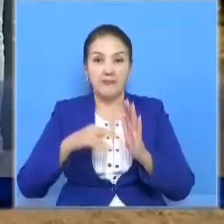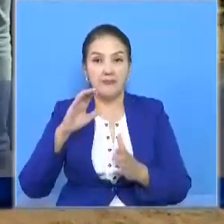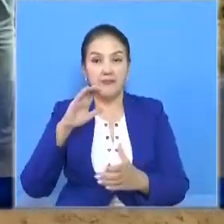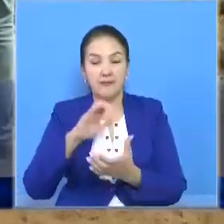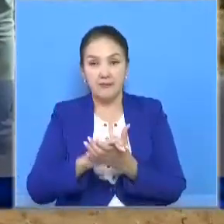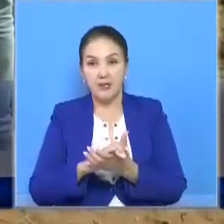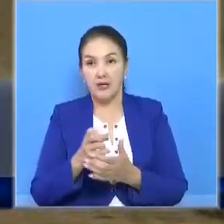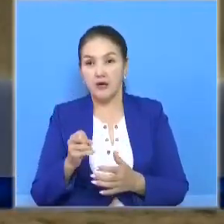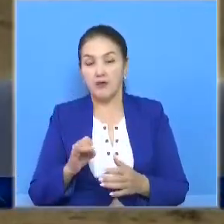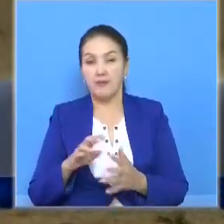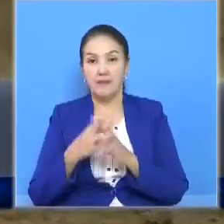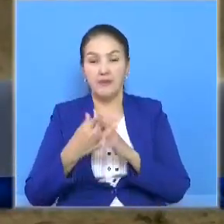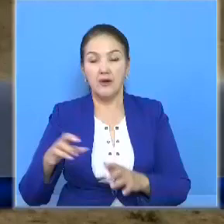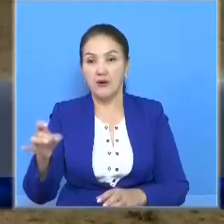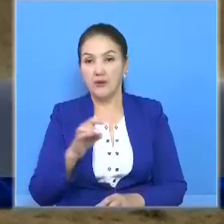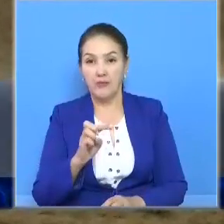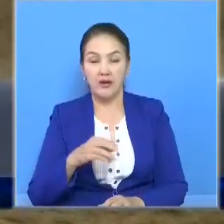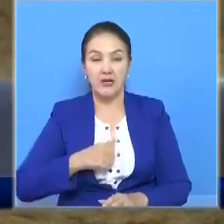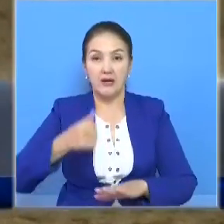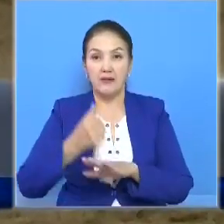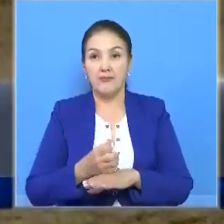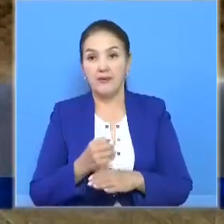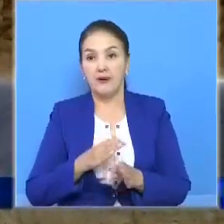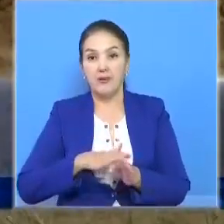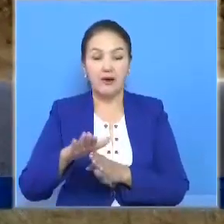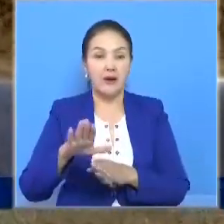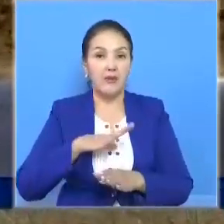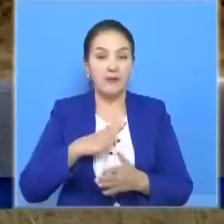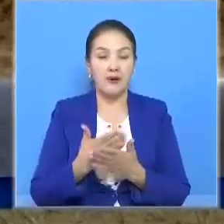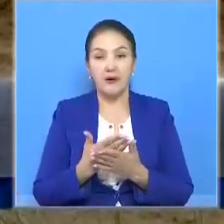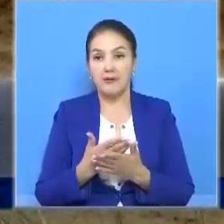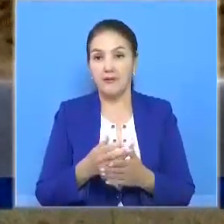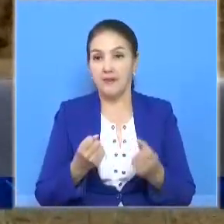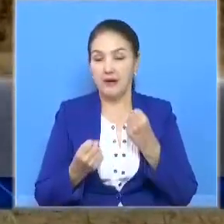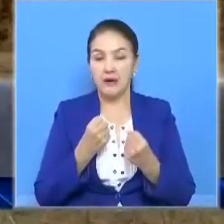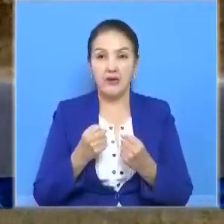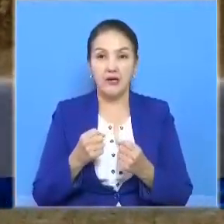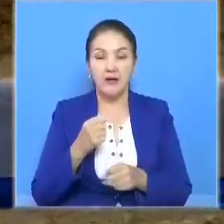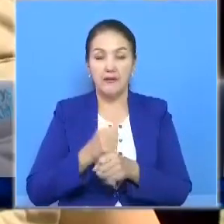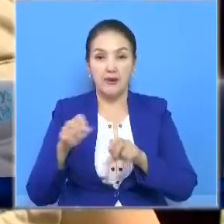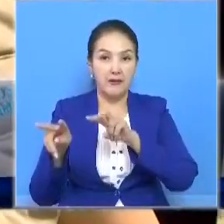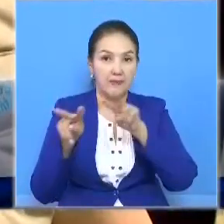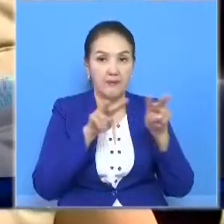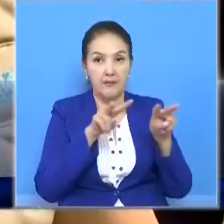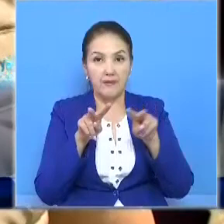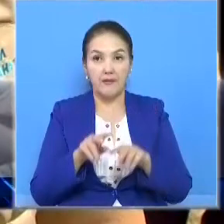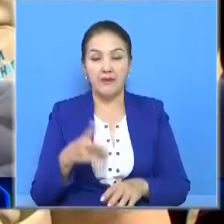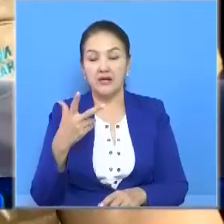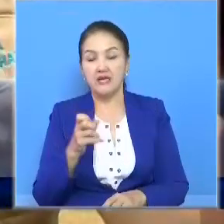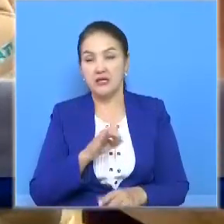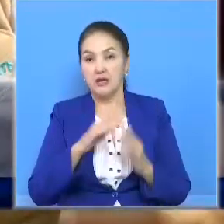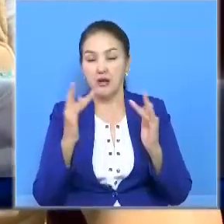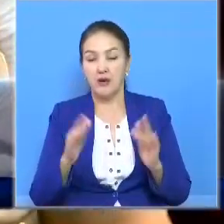строительства дамб вокруг поселка Кабда. Глава региона поручил уполномоченным государственным органам держать работы под строгим контролем. 3 дамбы